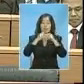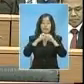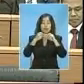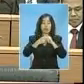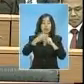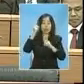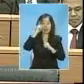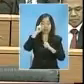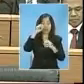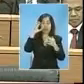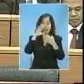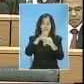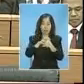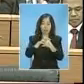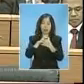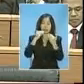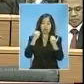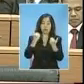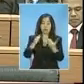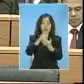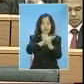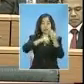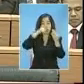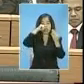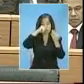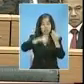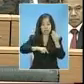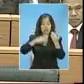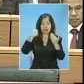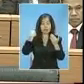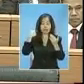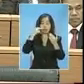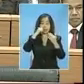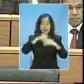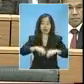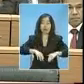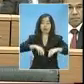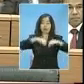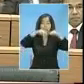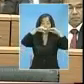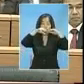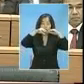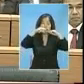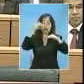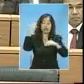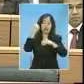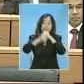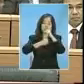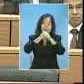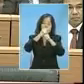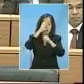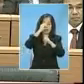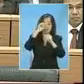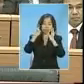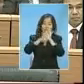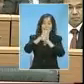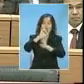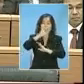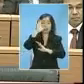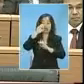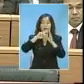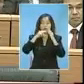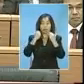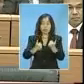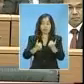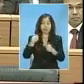ส่วนหนึ่งมาจากการที่ประเทศไทยเกิดอุทกภัยครั้งใหญ่ที่สุดในรอบ 50ปีส่งผล